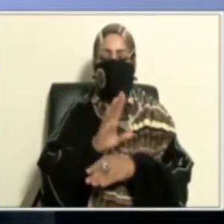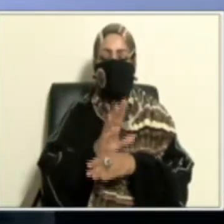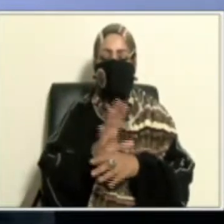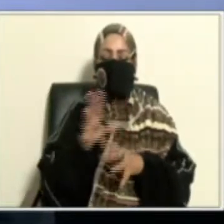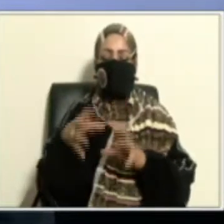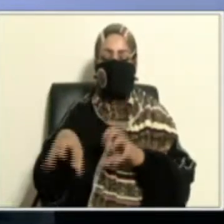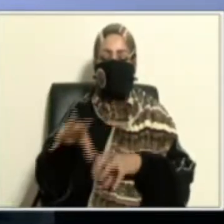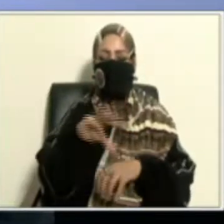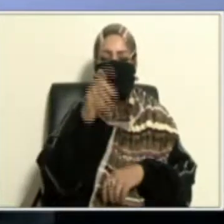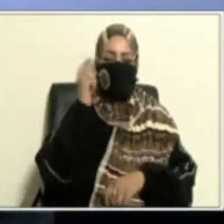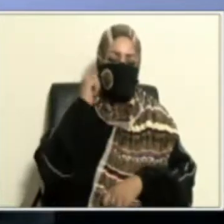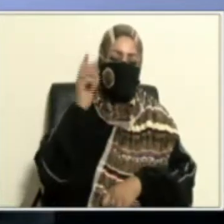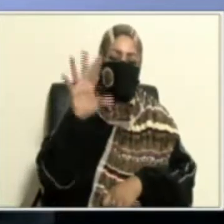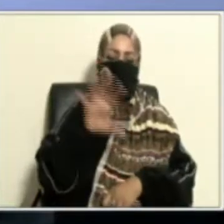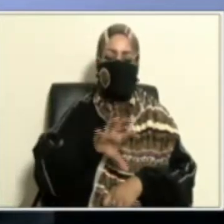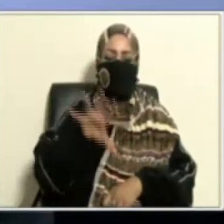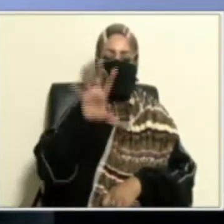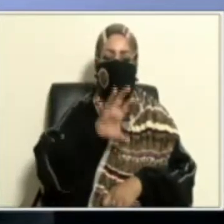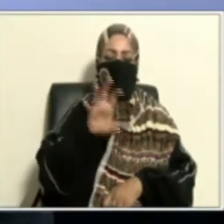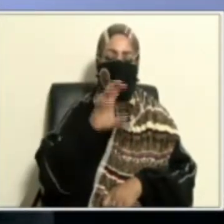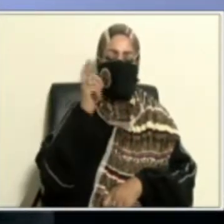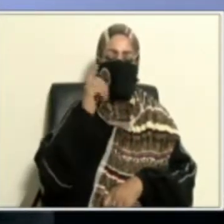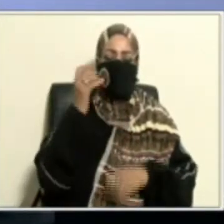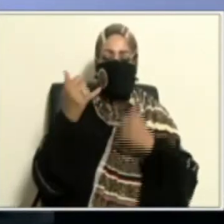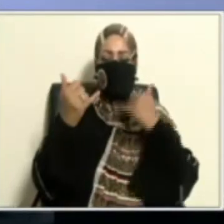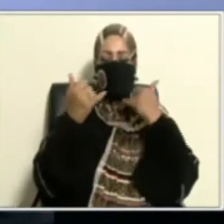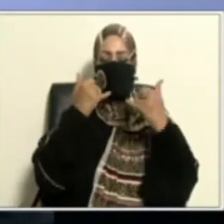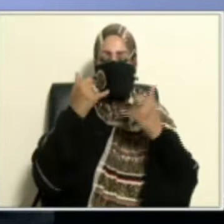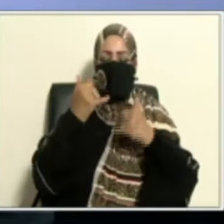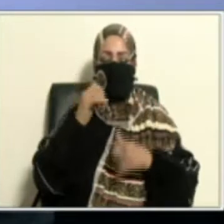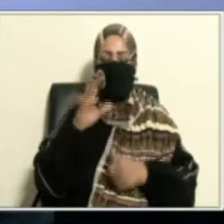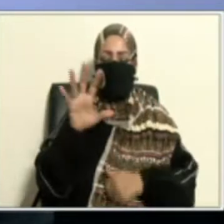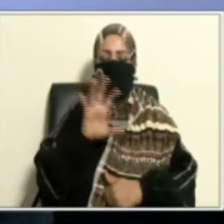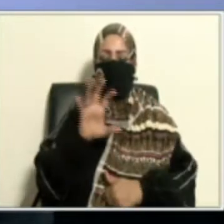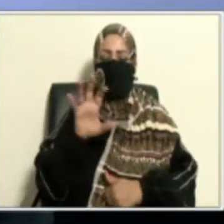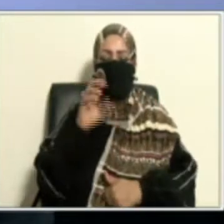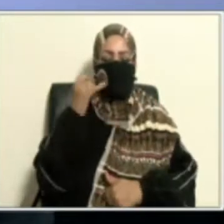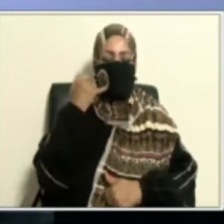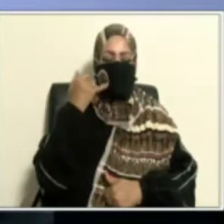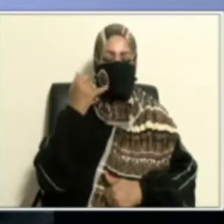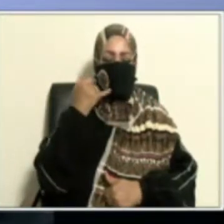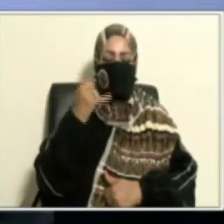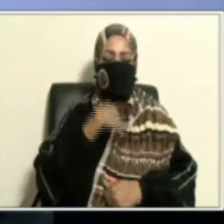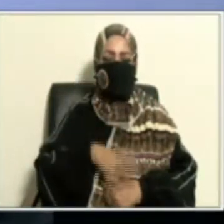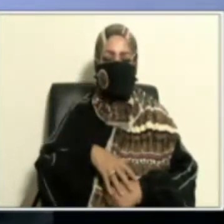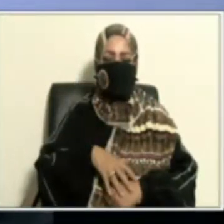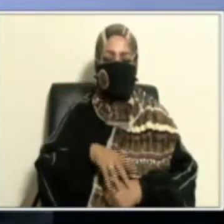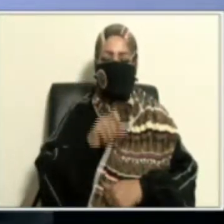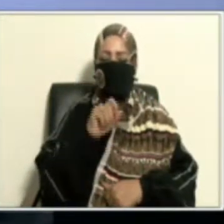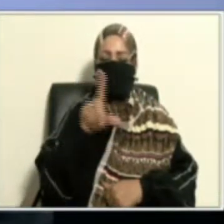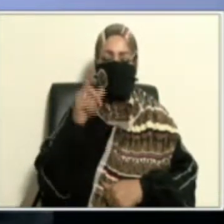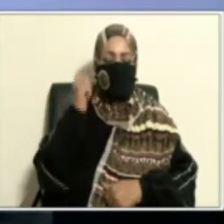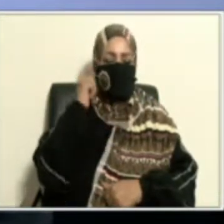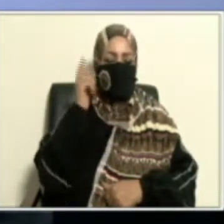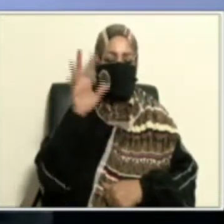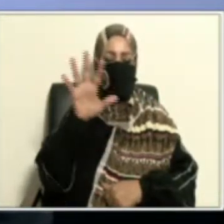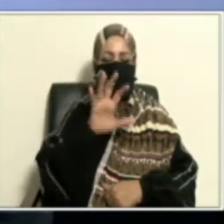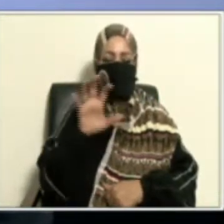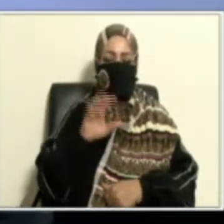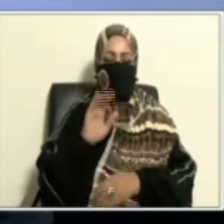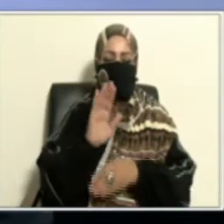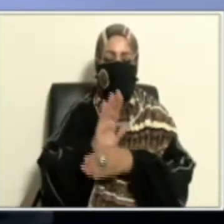عندك. صليت صلاة الظهر؟ إيه توا ممكن أحسن. صليت صلاة الظهر نقصتني ركعة.